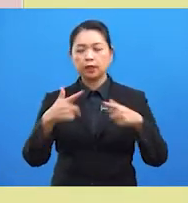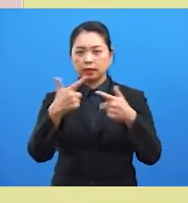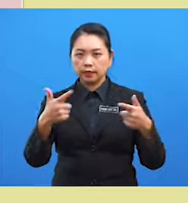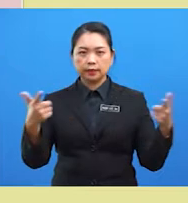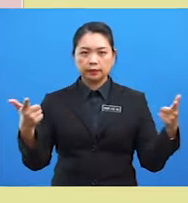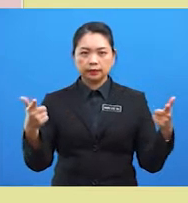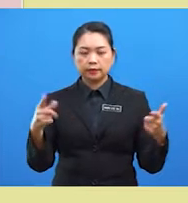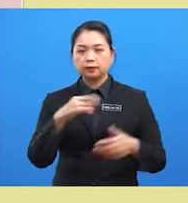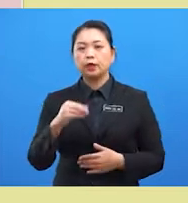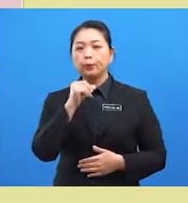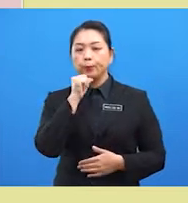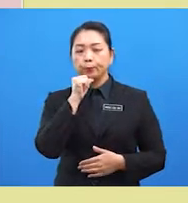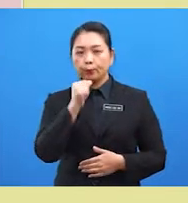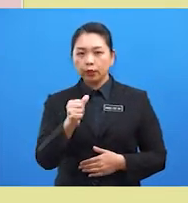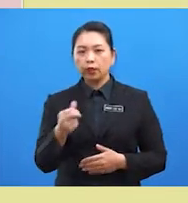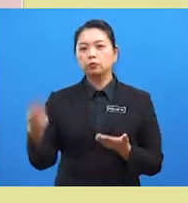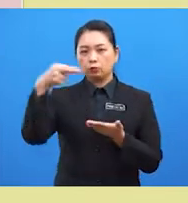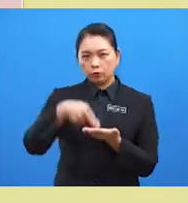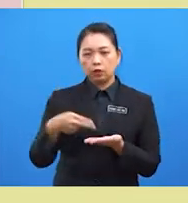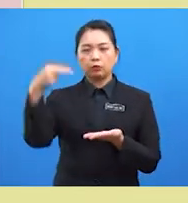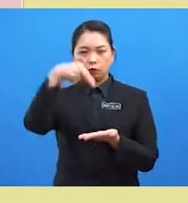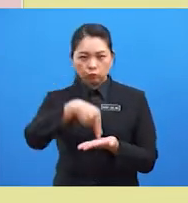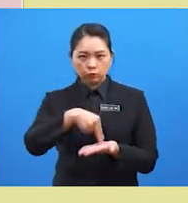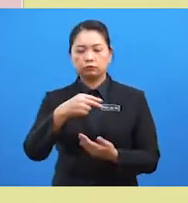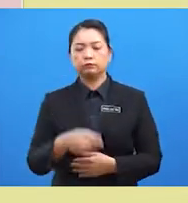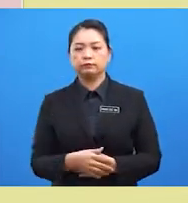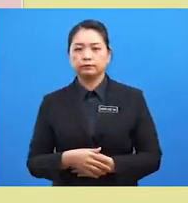berlainan dan bukannya diulang.